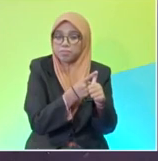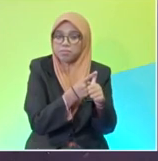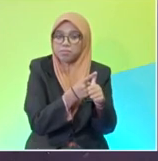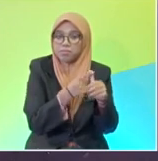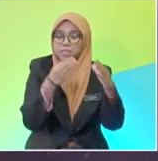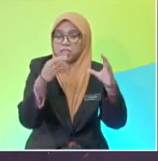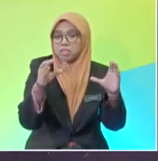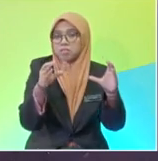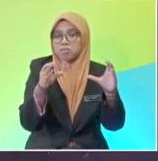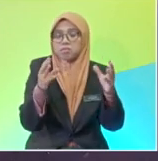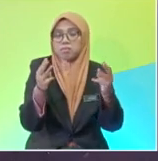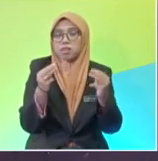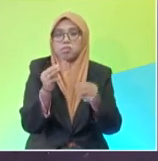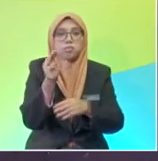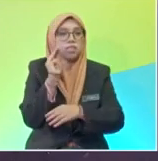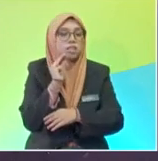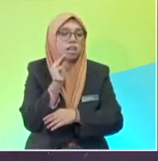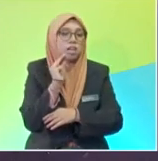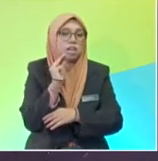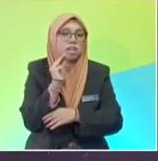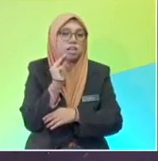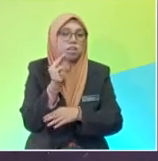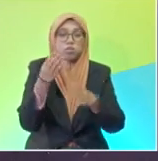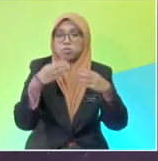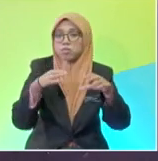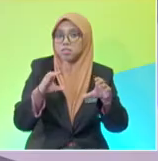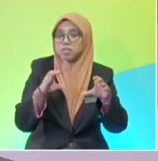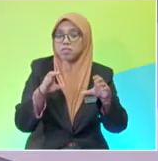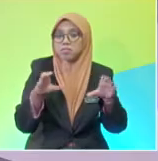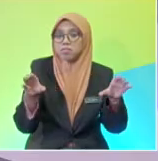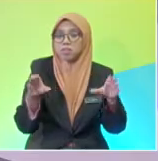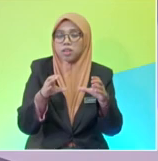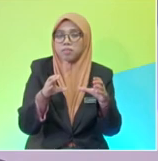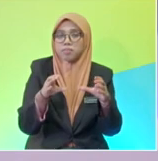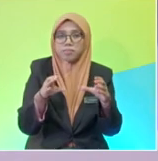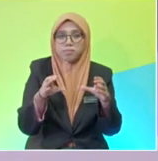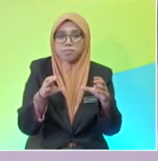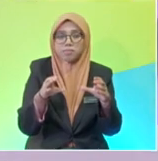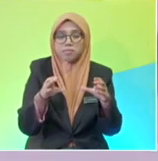nak Mira cuba tunjukkan cikgu jam pada pukul